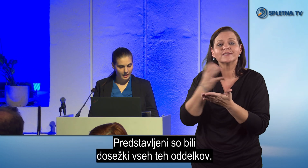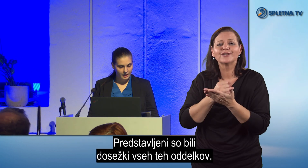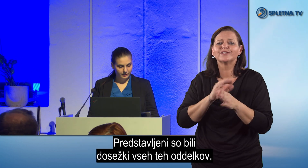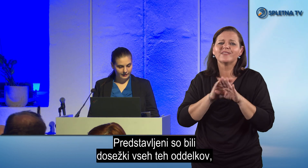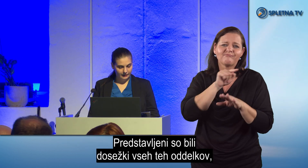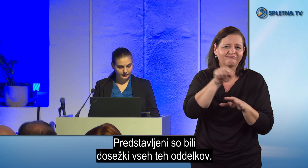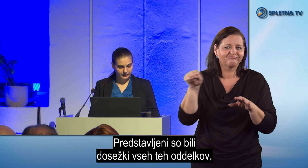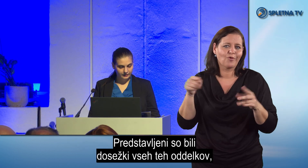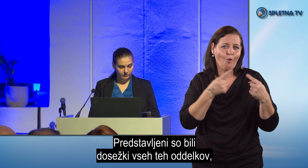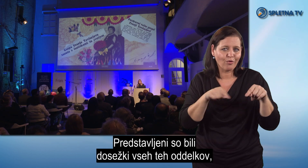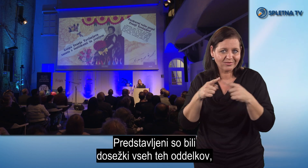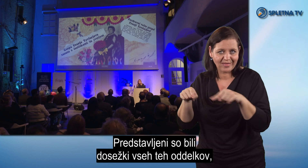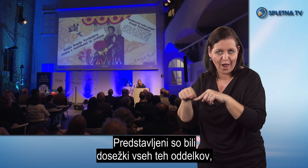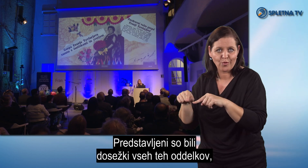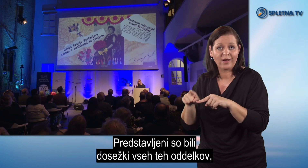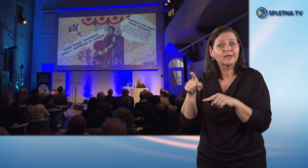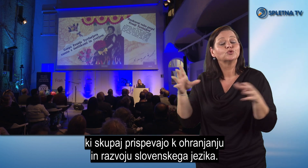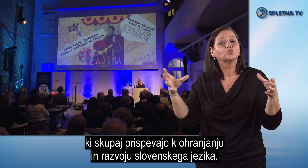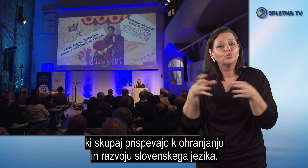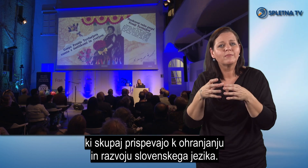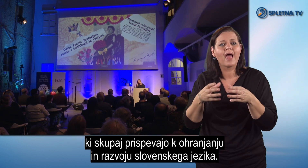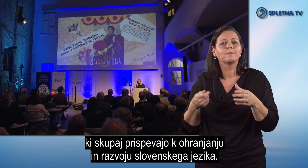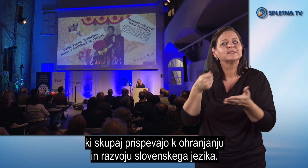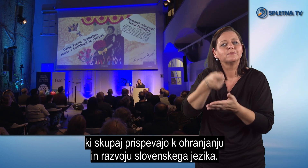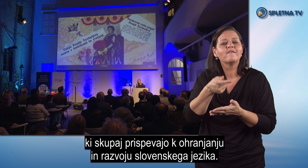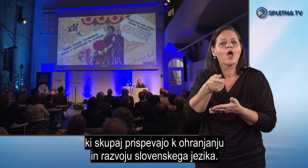Predstavljeni so bili dosežki vseh teh oddelkov, ki